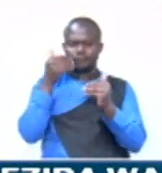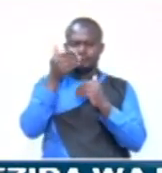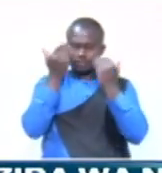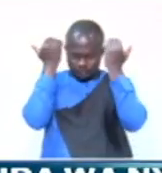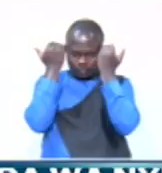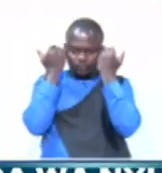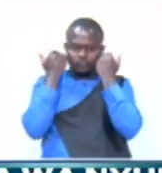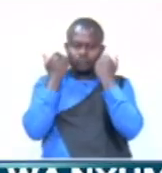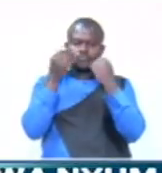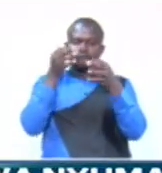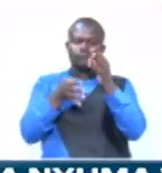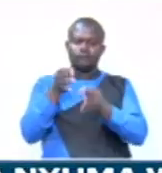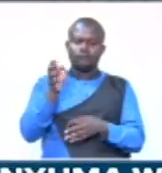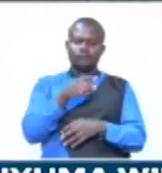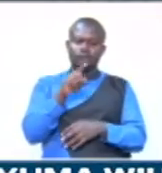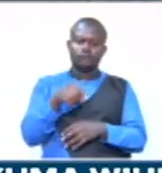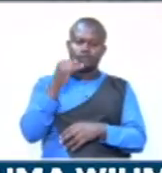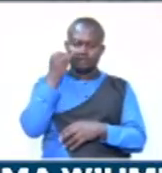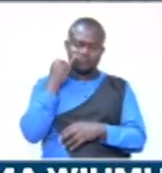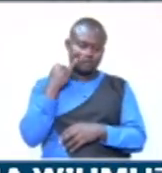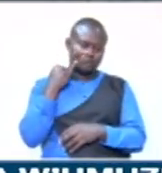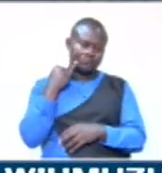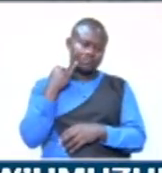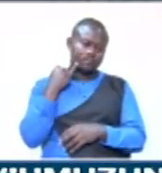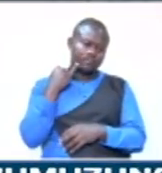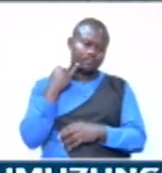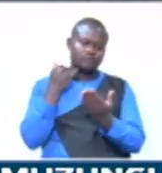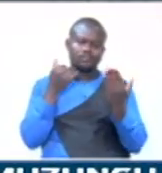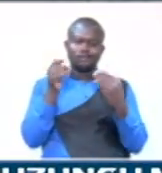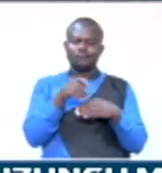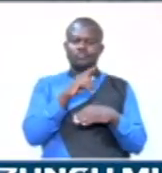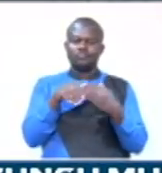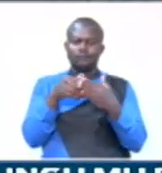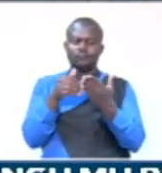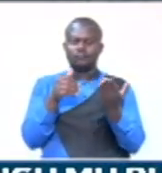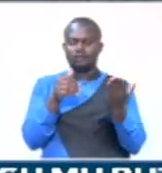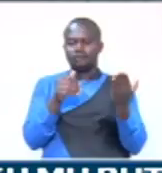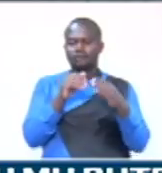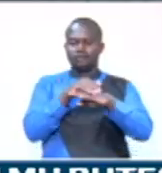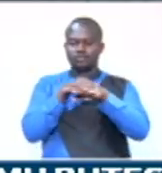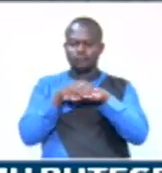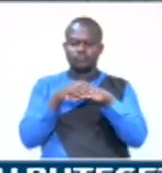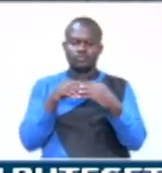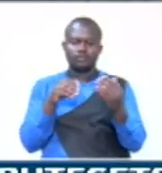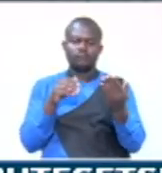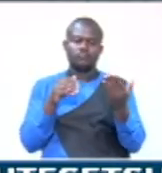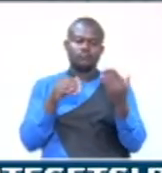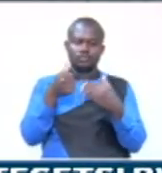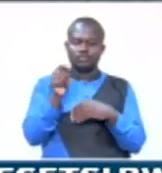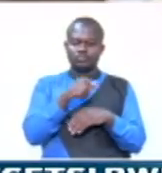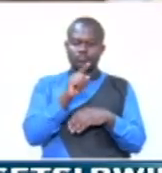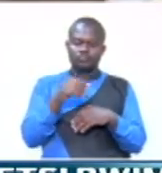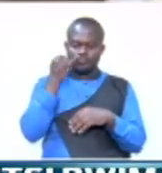Urukiko ubundi rubanisha ibyaha bikomeye byo bita crime mu rurimi rw'Igifaransa cyangwa se crimes mu Cyongereza. Ibyaha